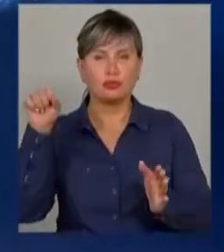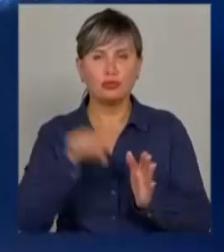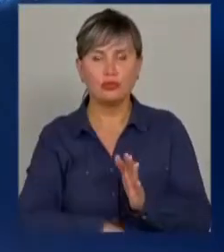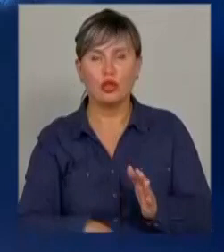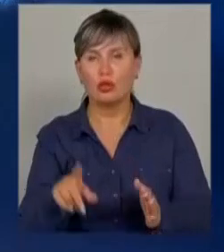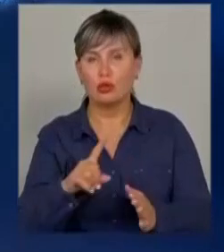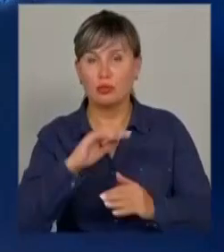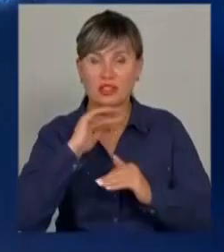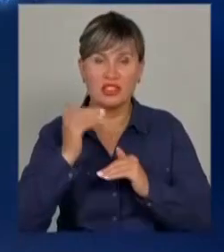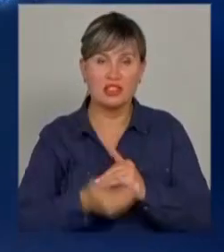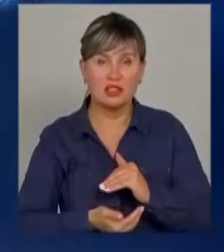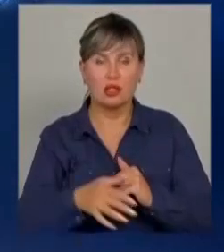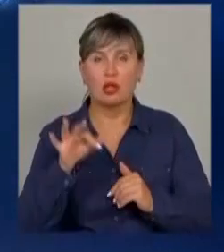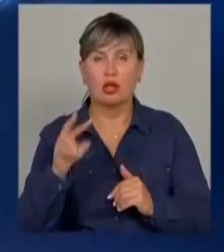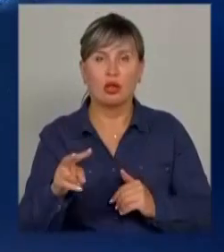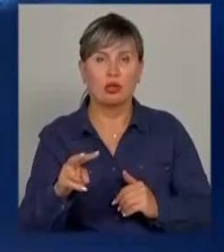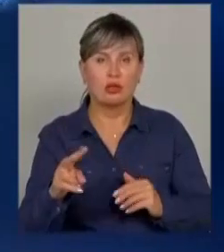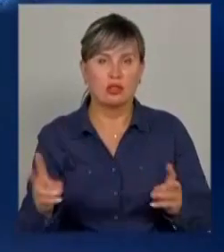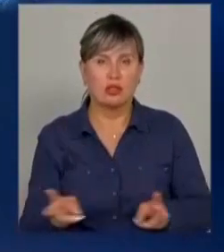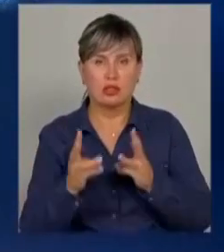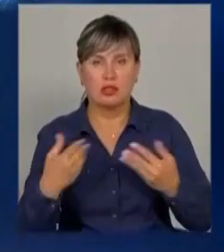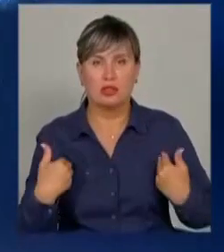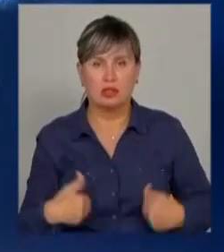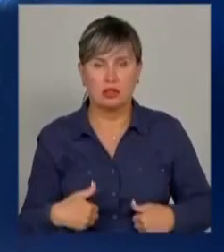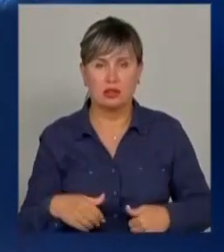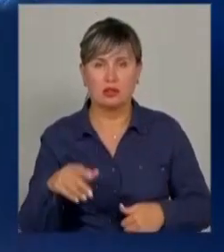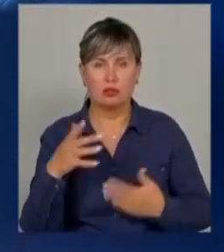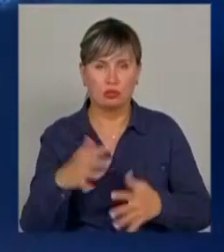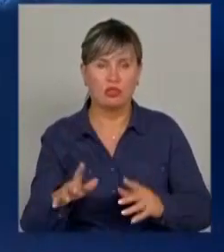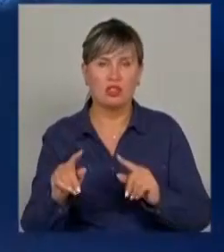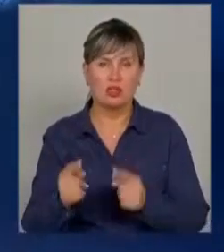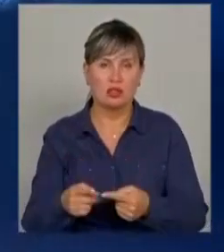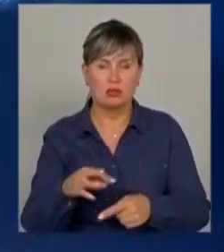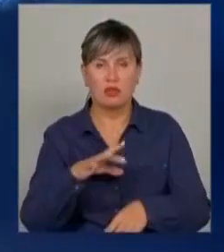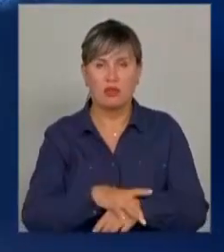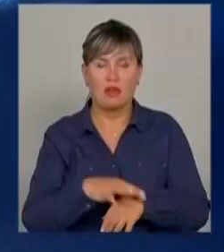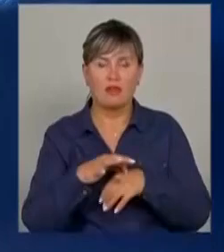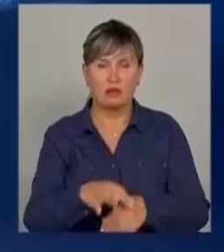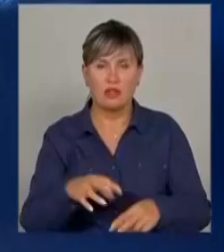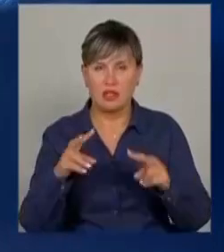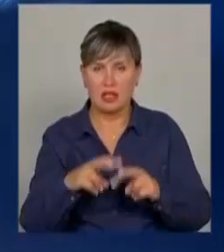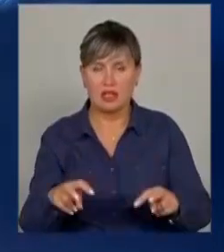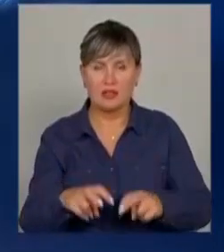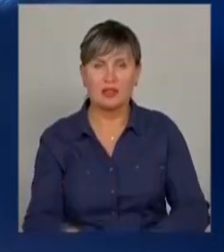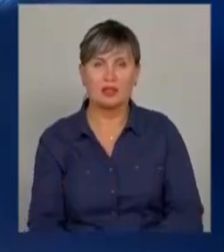чтобы скрыть следы преступления, он попытался сжечь тело. Подозреваемого уже задержали, по факту ведется следствие.